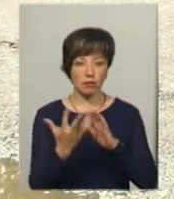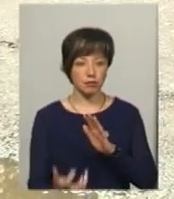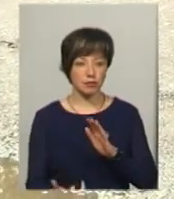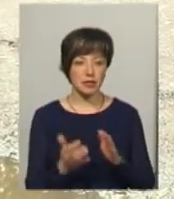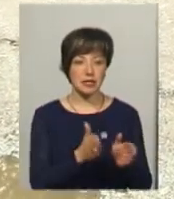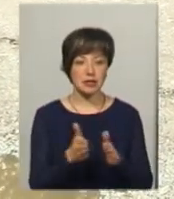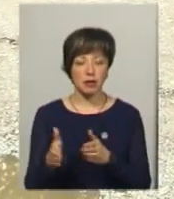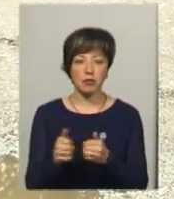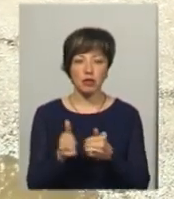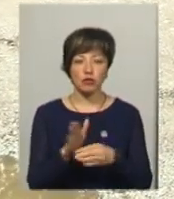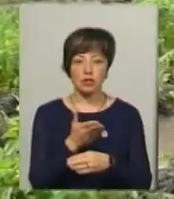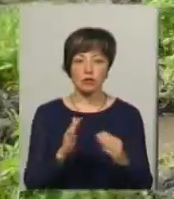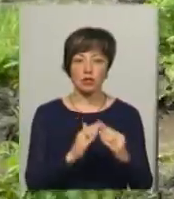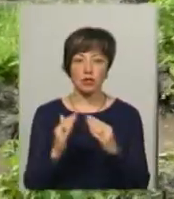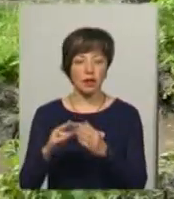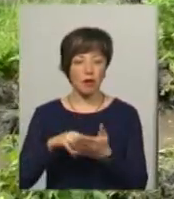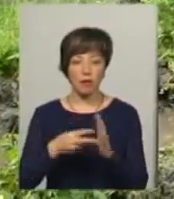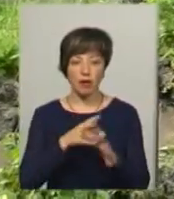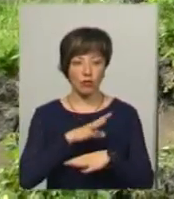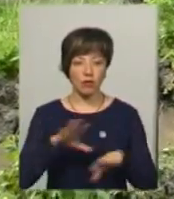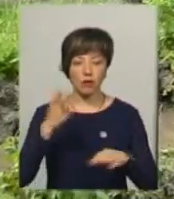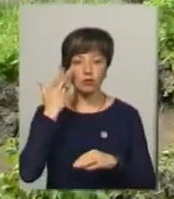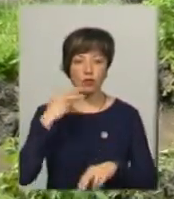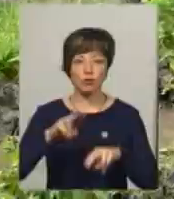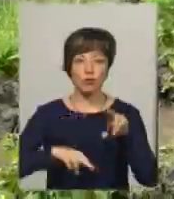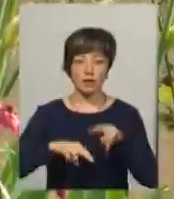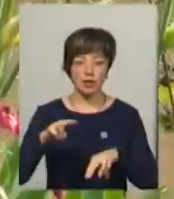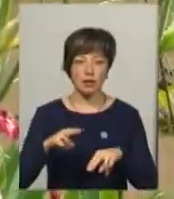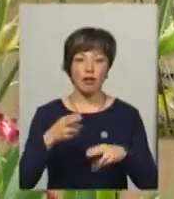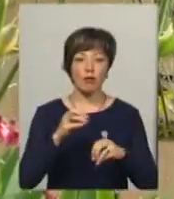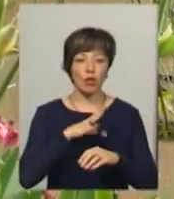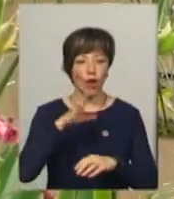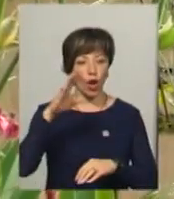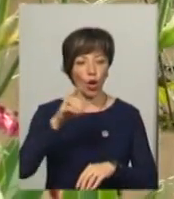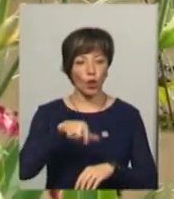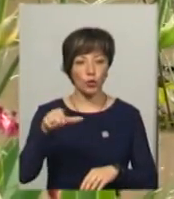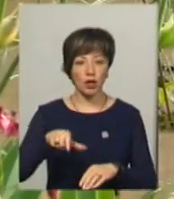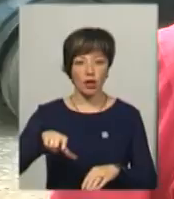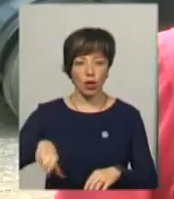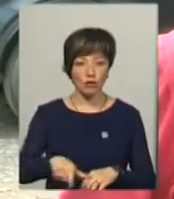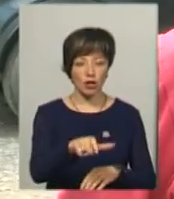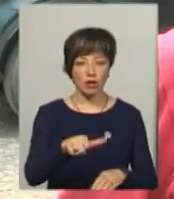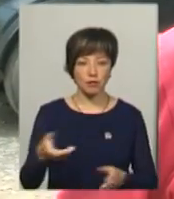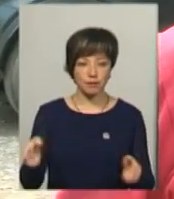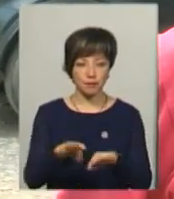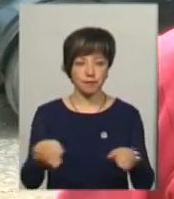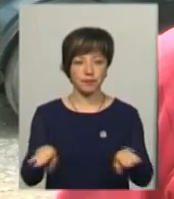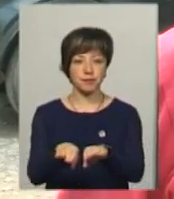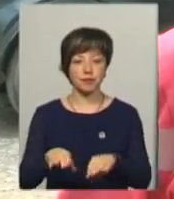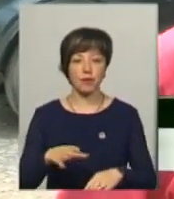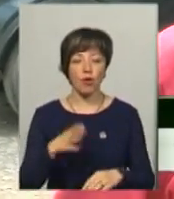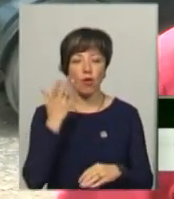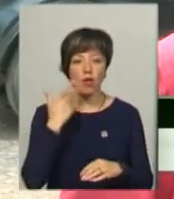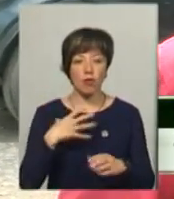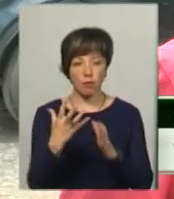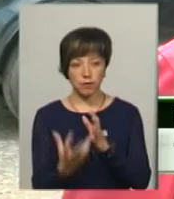системи. Біля частини будинків вона не планувалася і під час будівництва, а де була, люди позакопували рівчаки. Була проведена дренажна